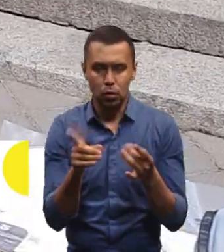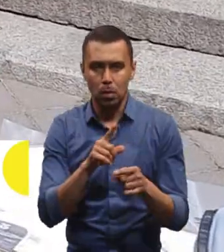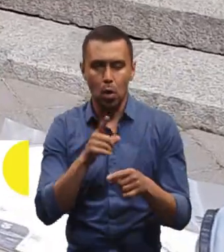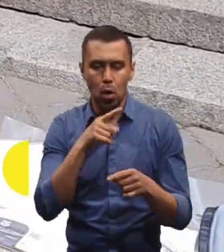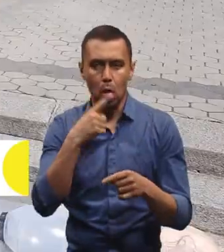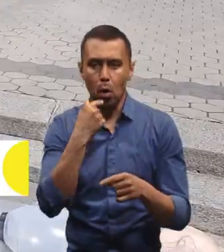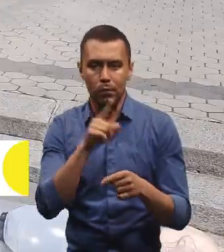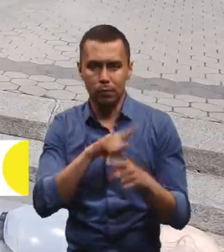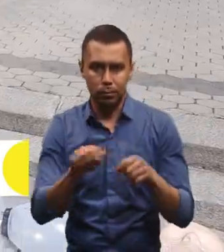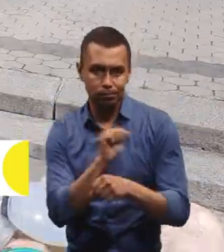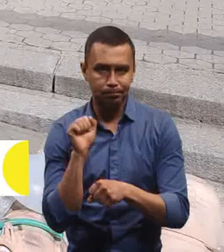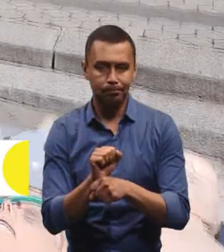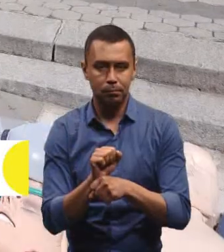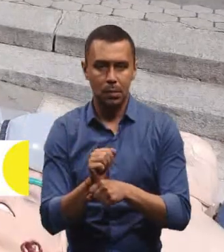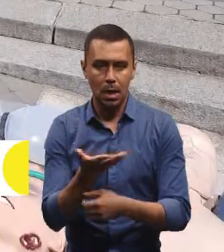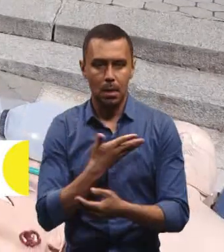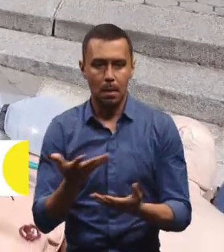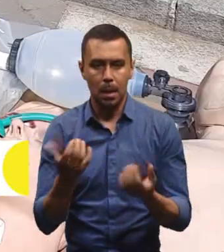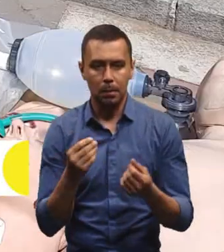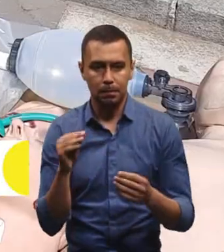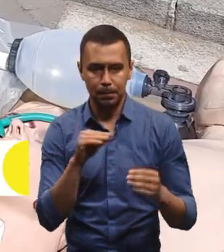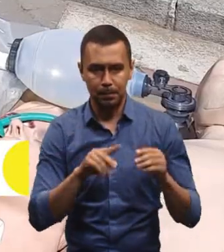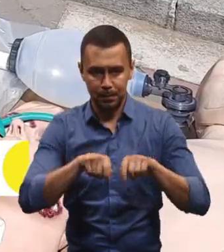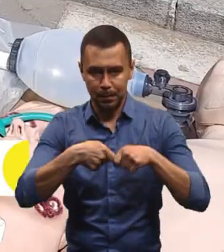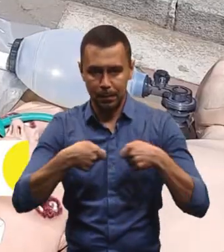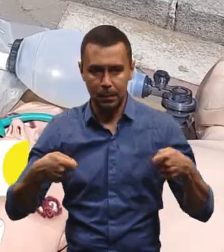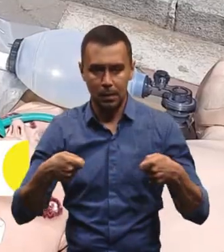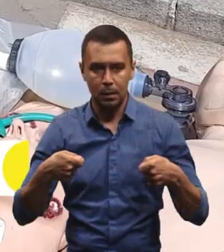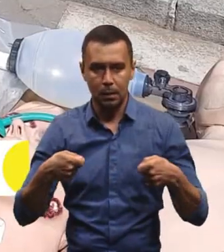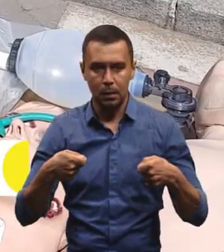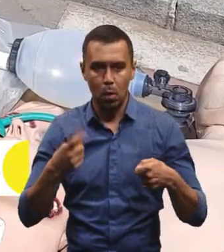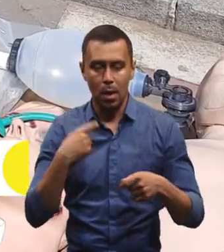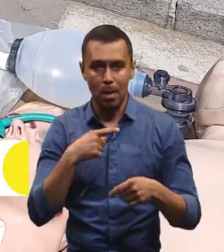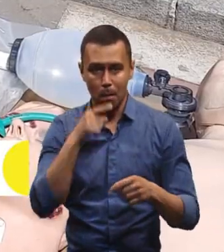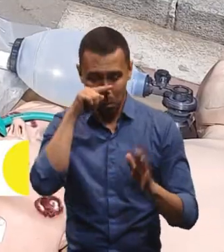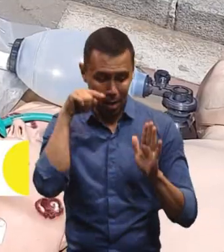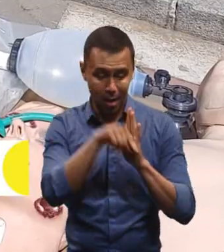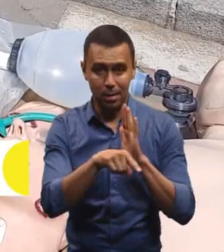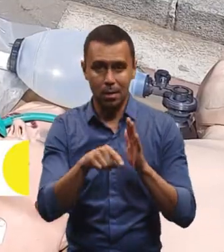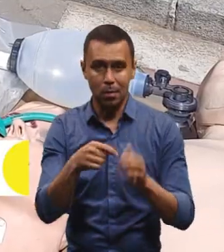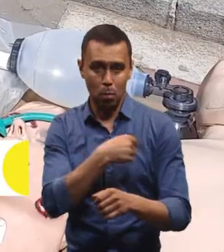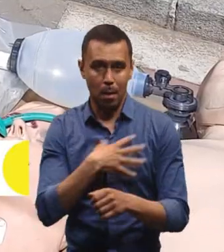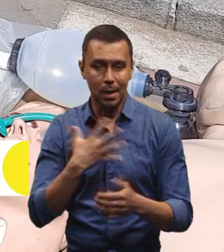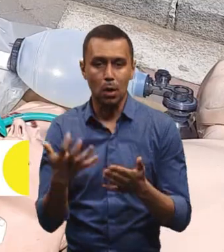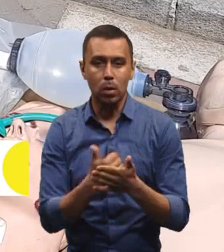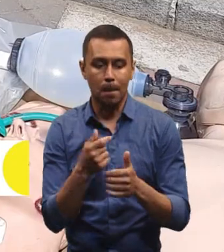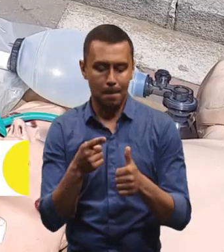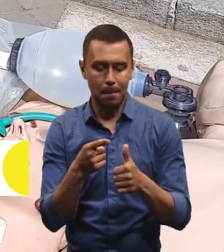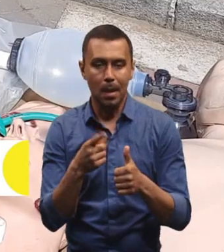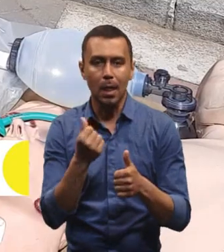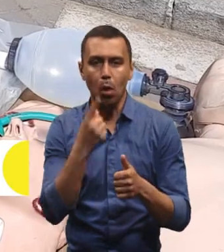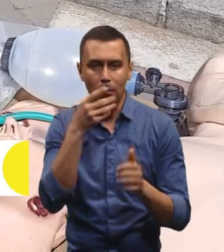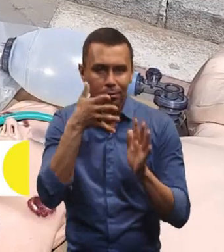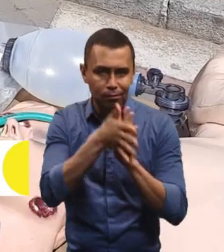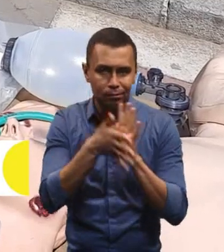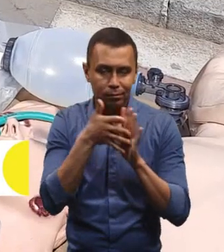швидше зверталася. Ми беремо, складаємо такий вузлик. Коли проникаюче поранення, ми швидко пальцем знаходимо місце, де витікає